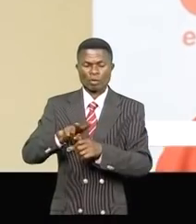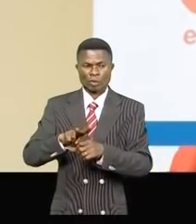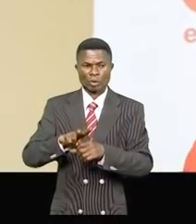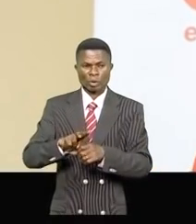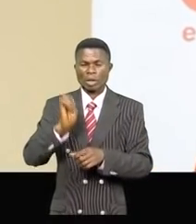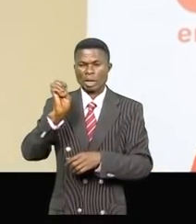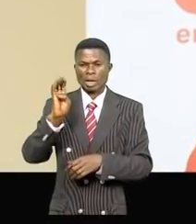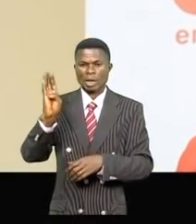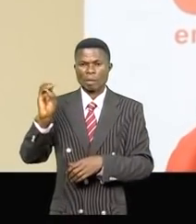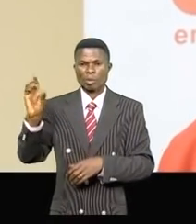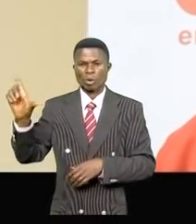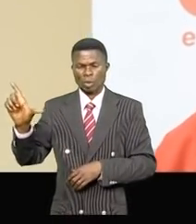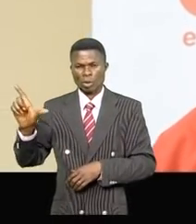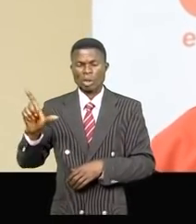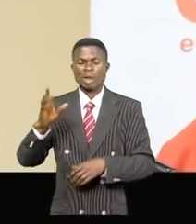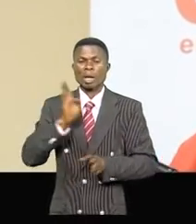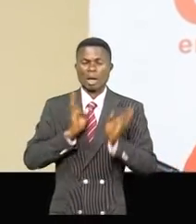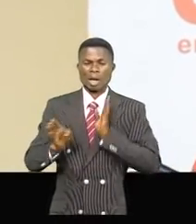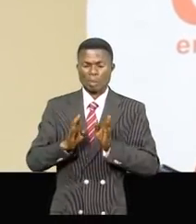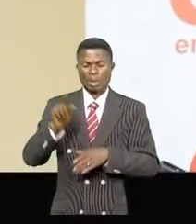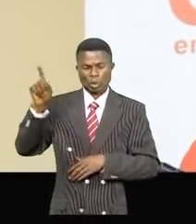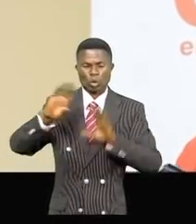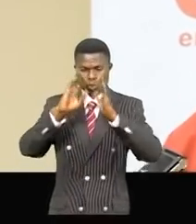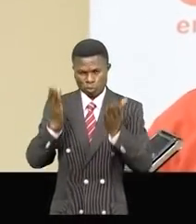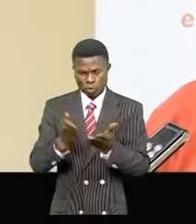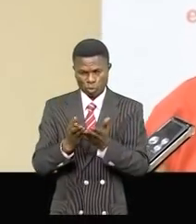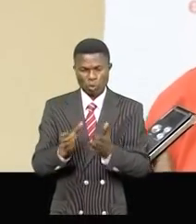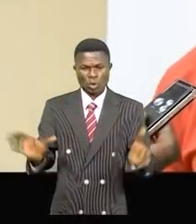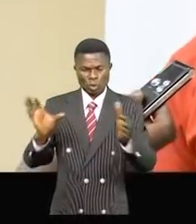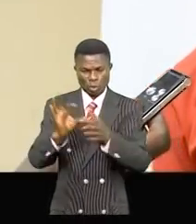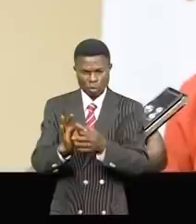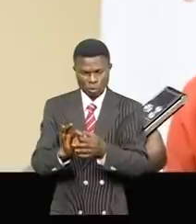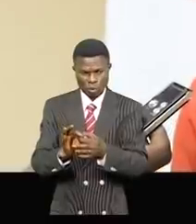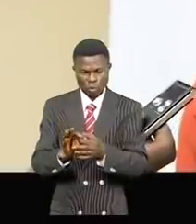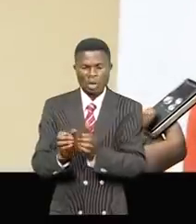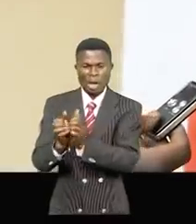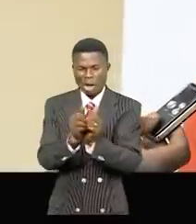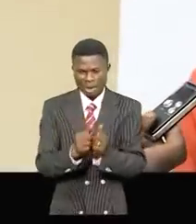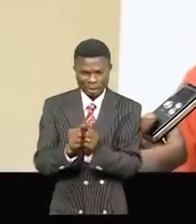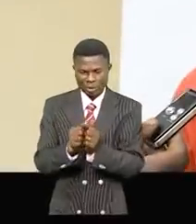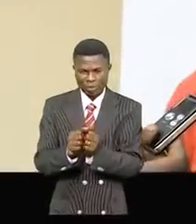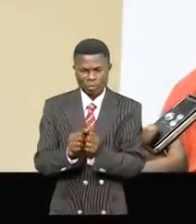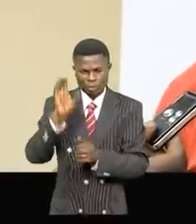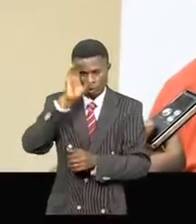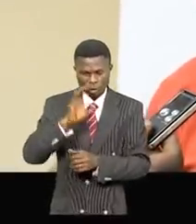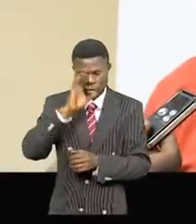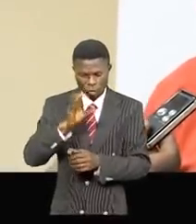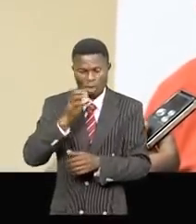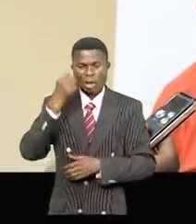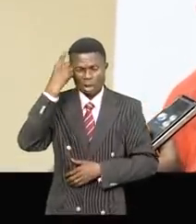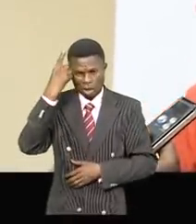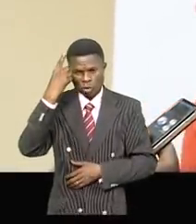certaines parties du pays, notamment à Beni-Boutembo. Tout cela mis ensemble nous ont amené en tout cas à comprendre que